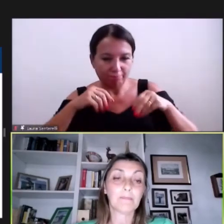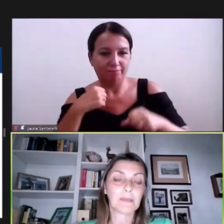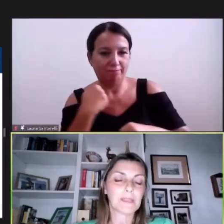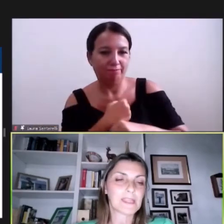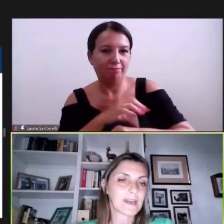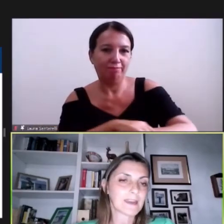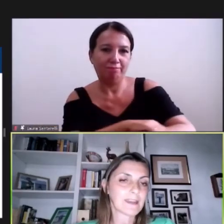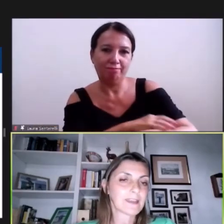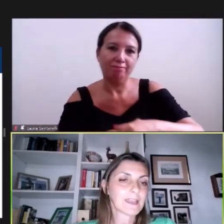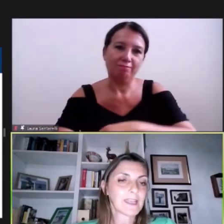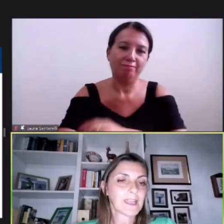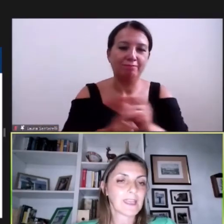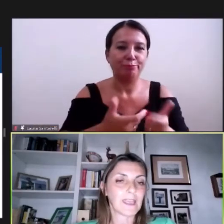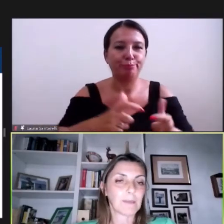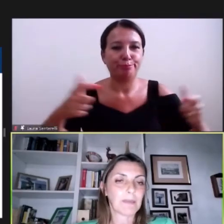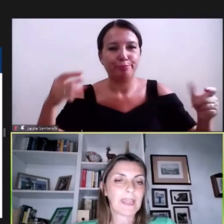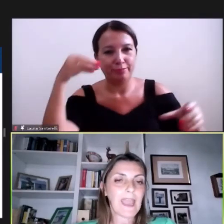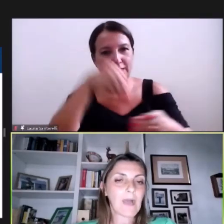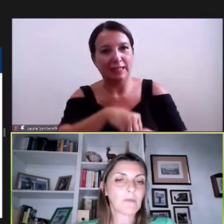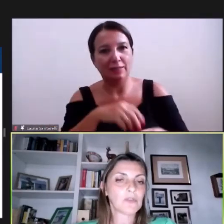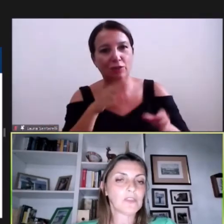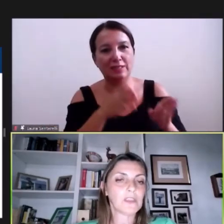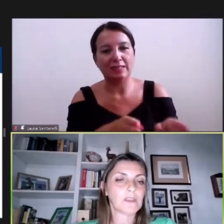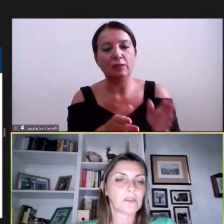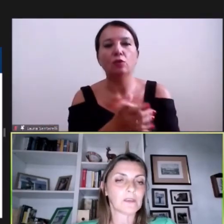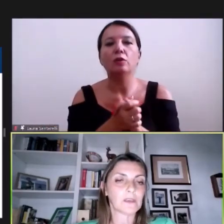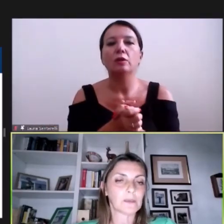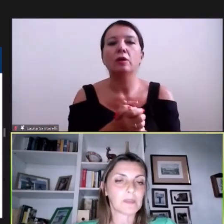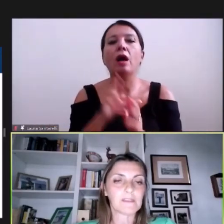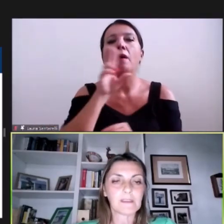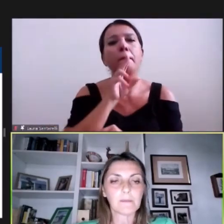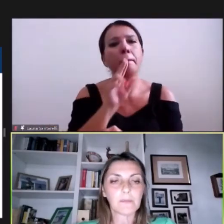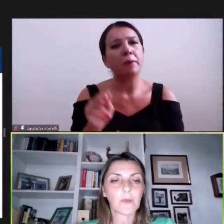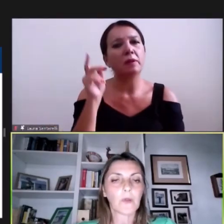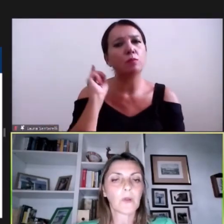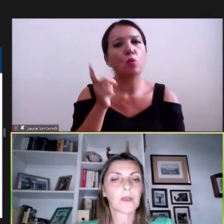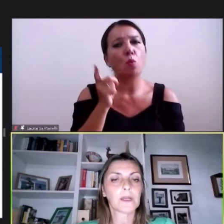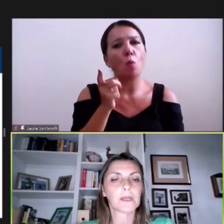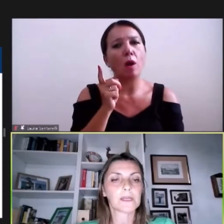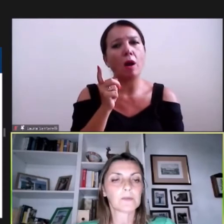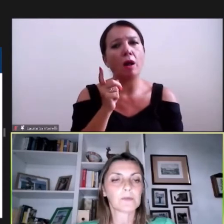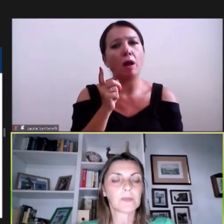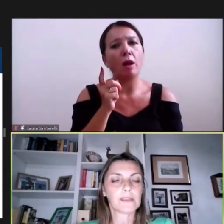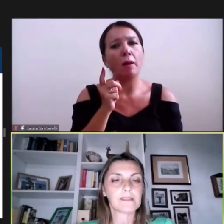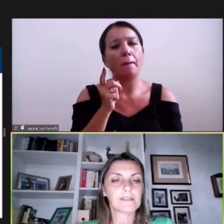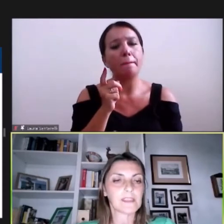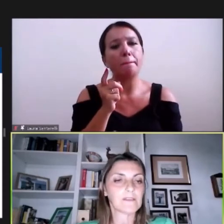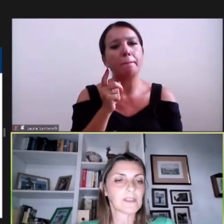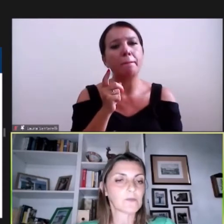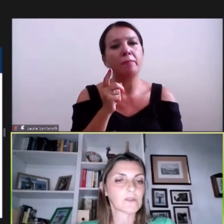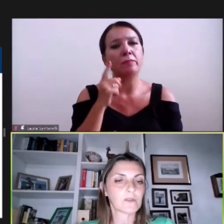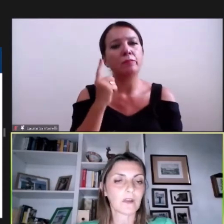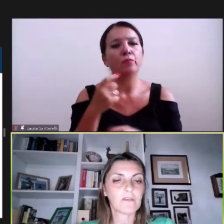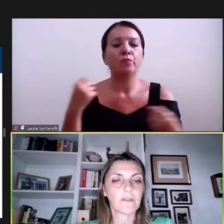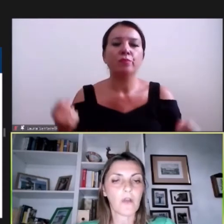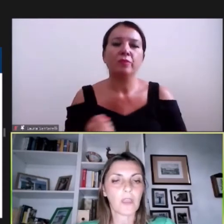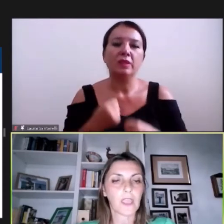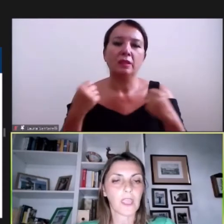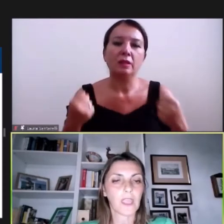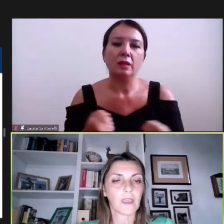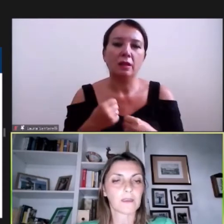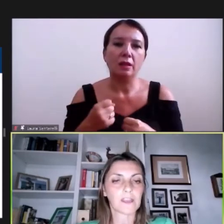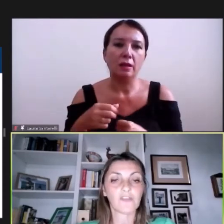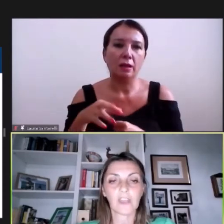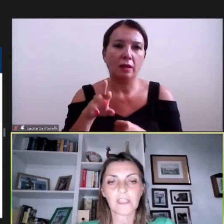per implementarle. Parliamo di, per esempio, una iniziativa di questo RIFO